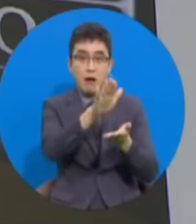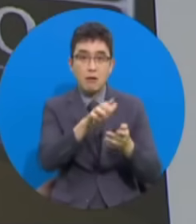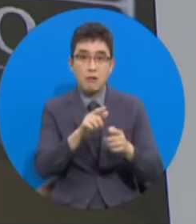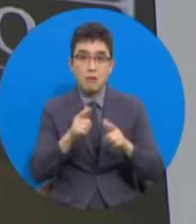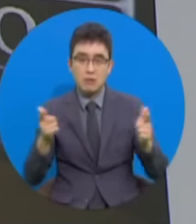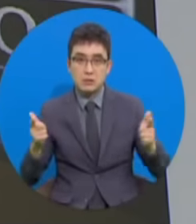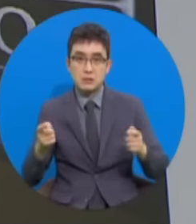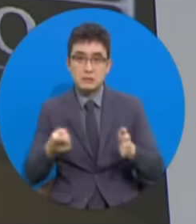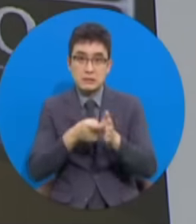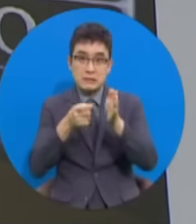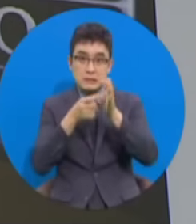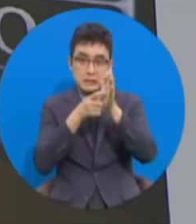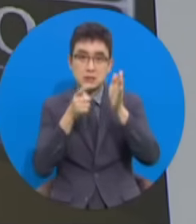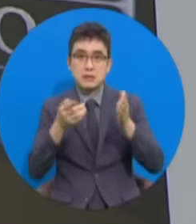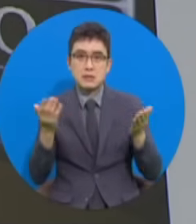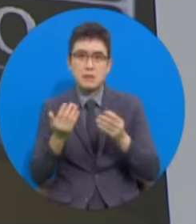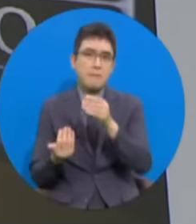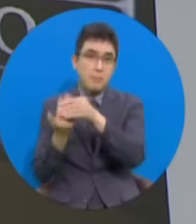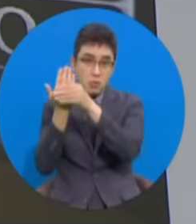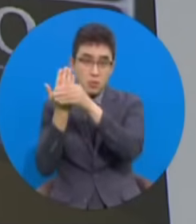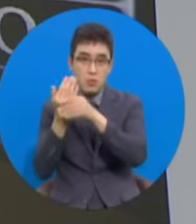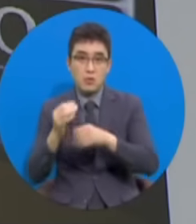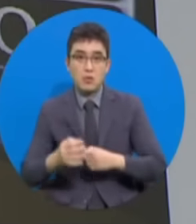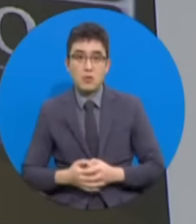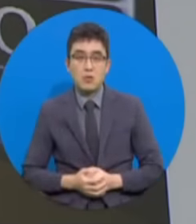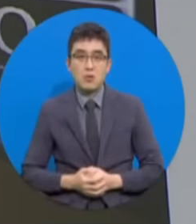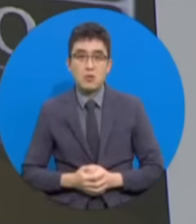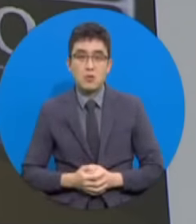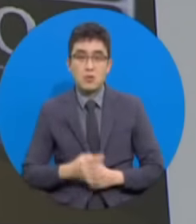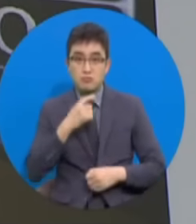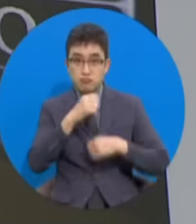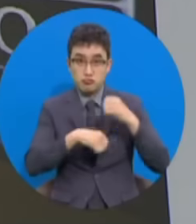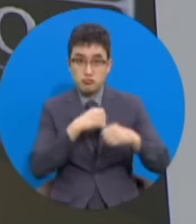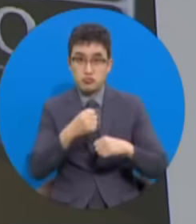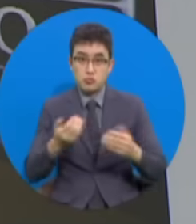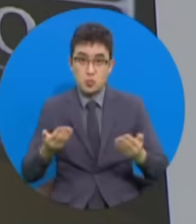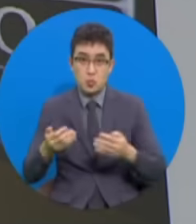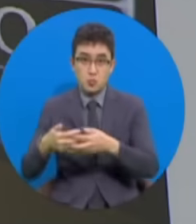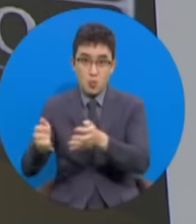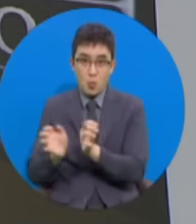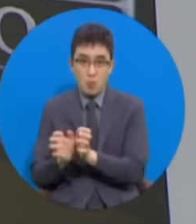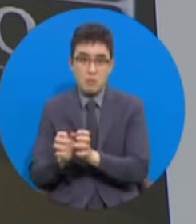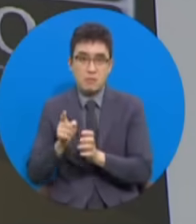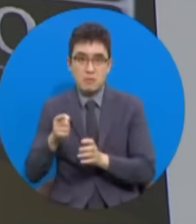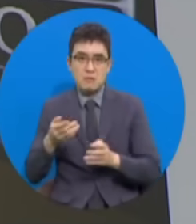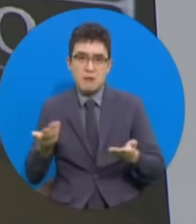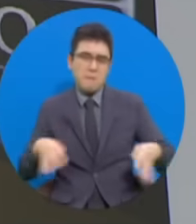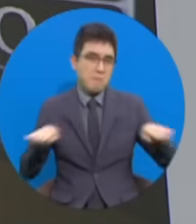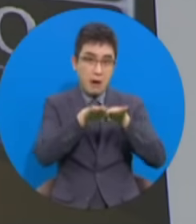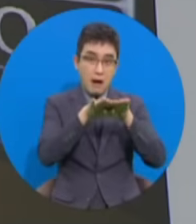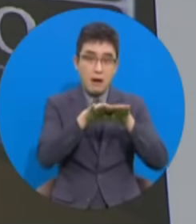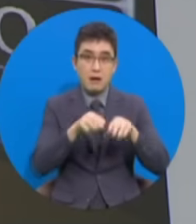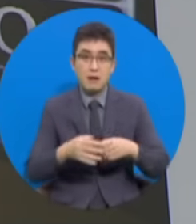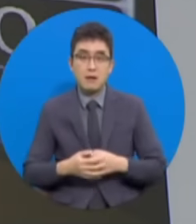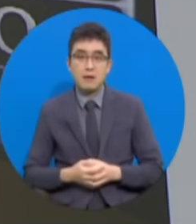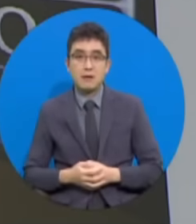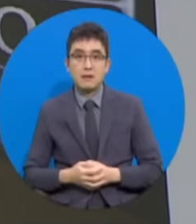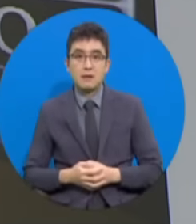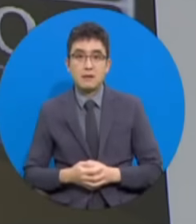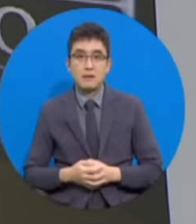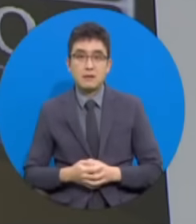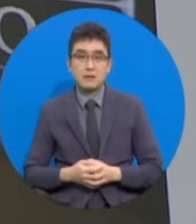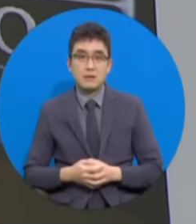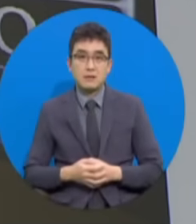했던 긴박한 일들이 벌어지고 있습니다. 민노총 산하 보건노조가 총파업에 들어갔기 때문인데요. 응급진료에 차질이 생긴